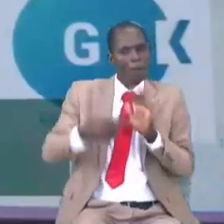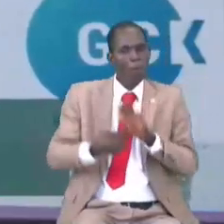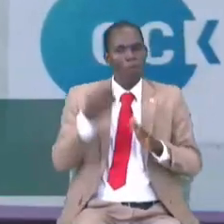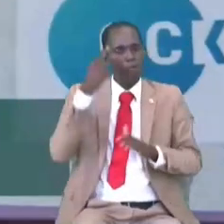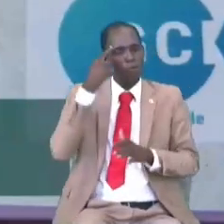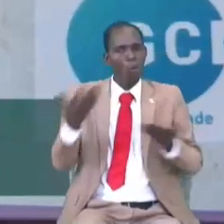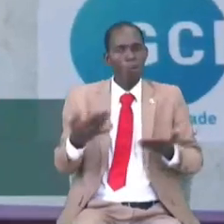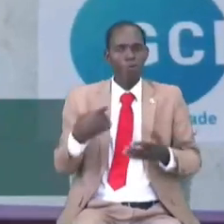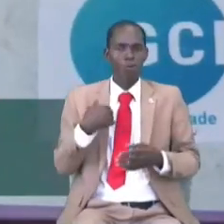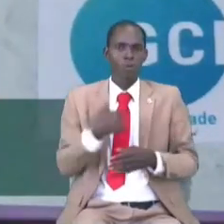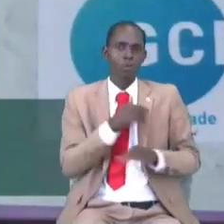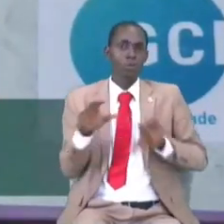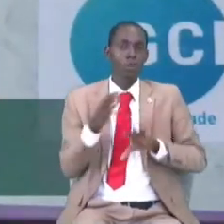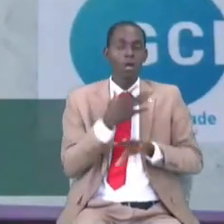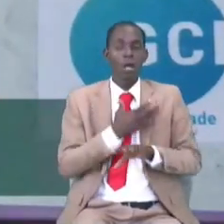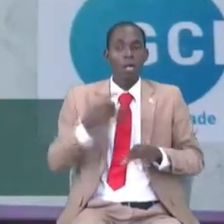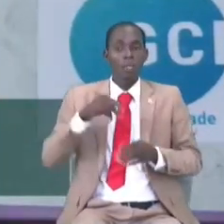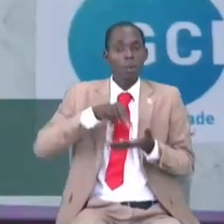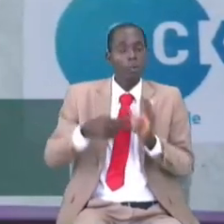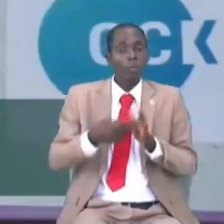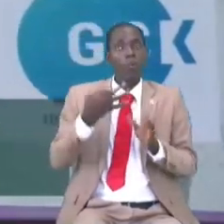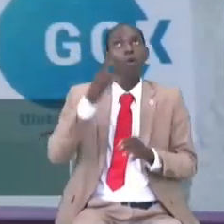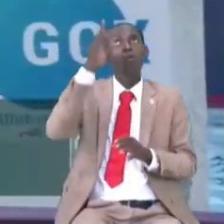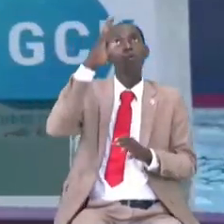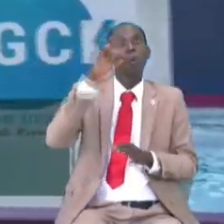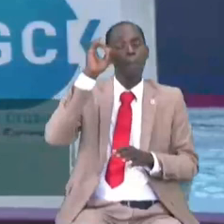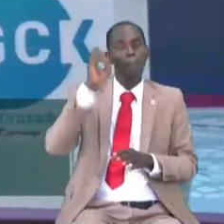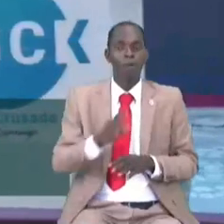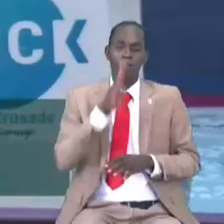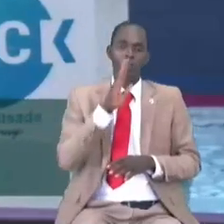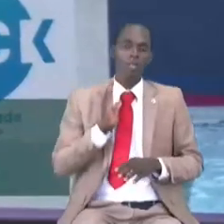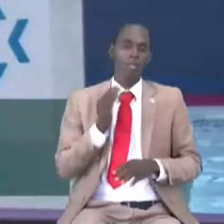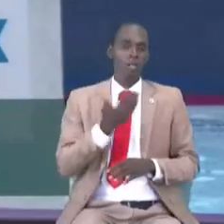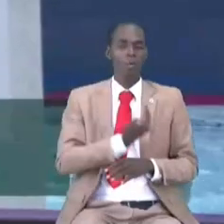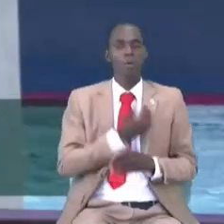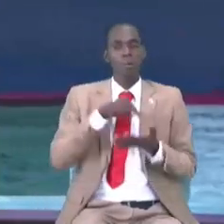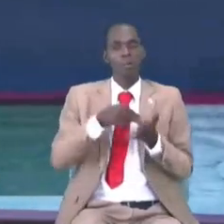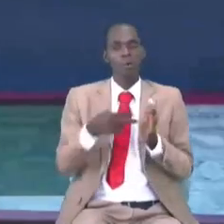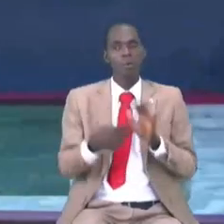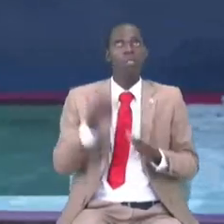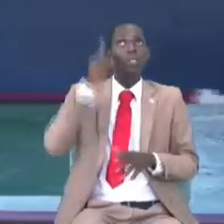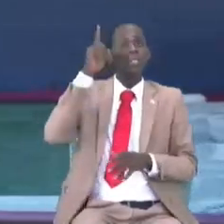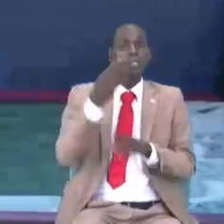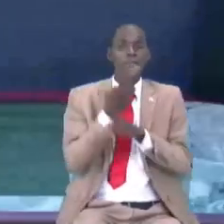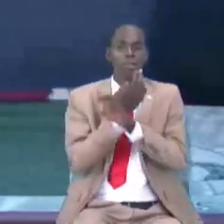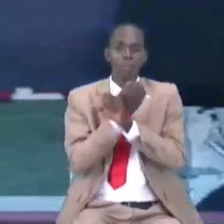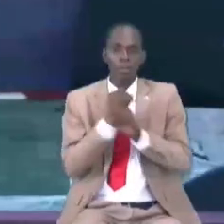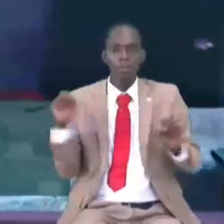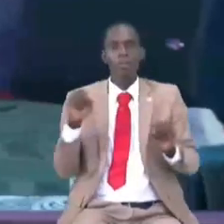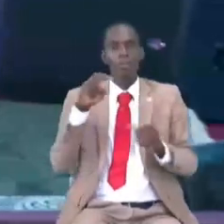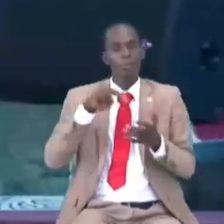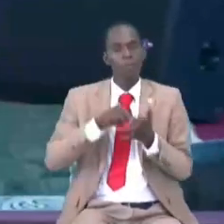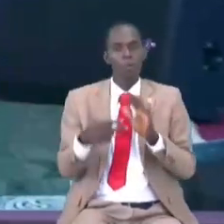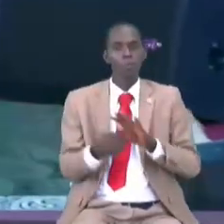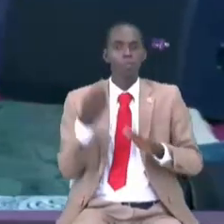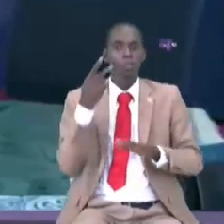notre objectif. C'est un objectif de rédemption. Voyons Luc au chapitre 3,